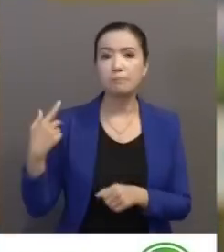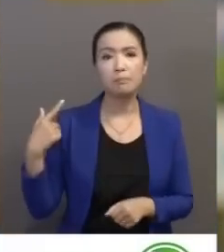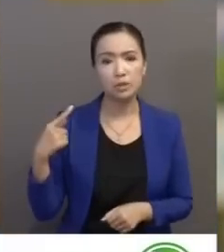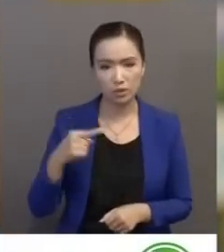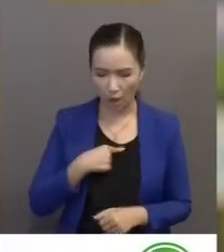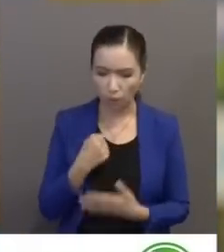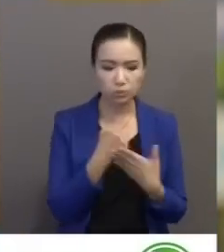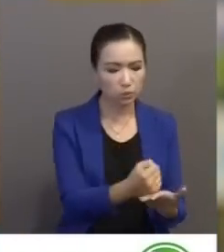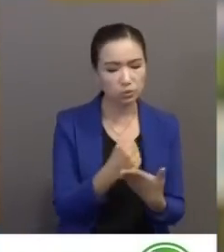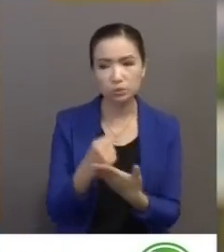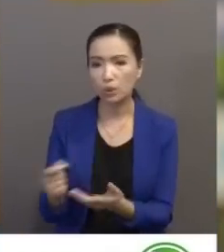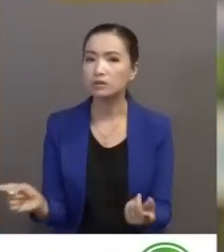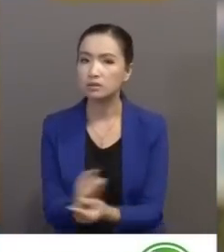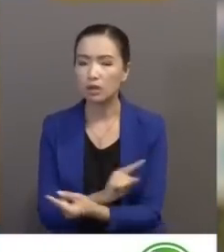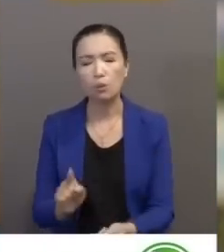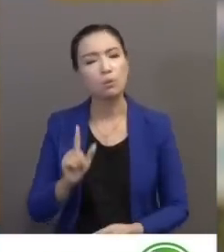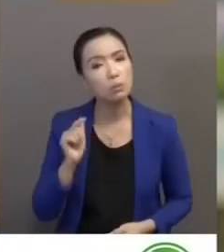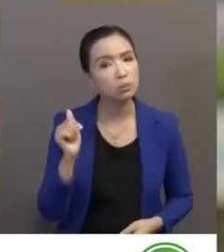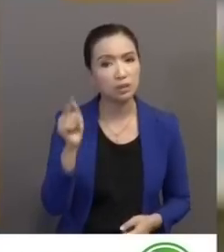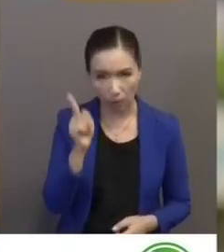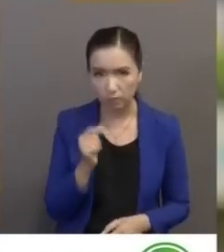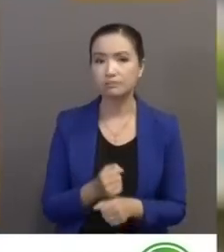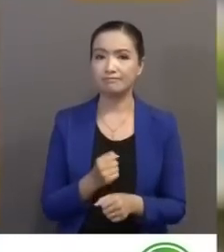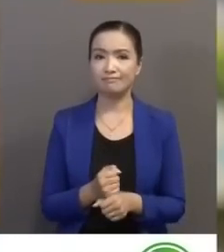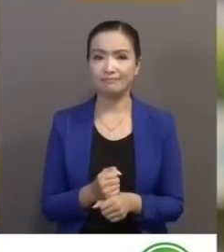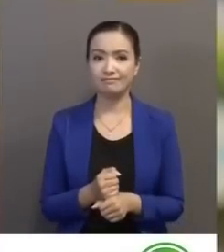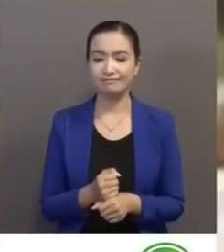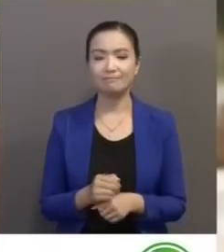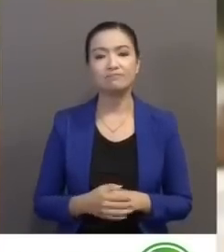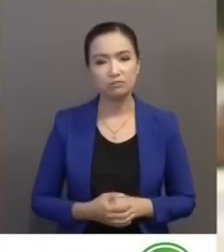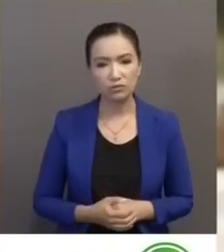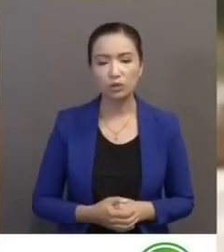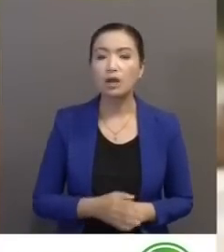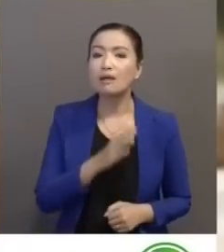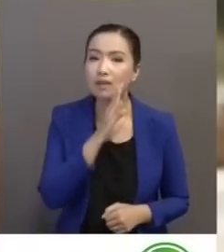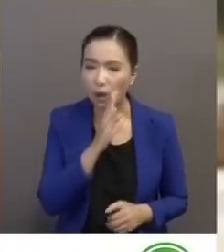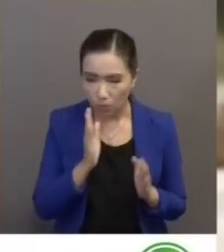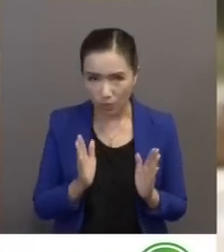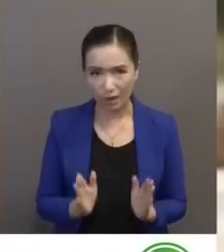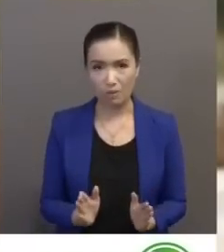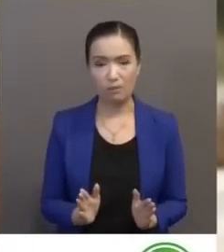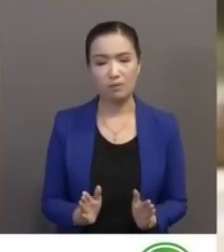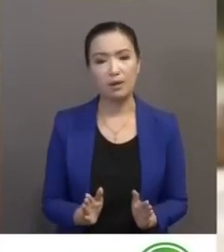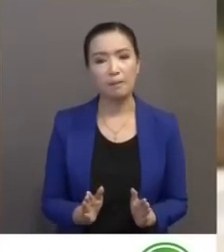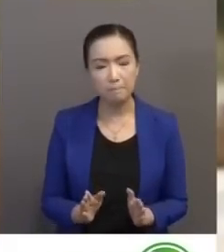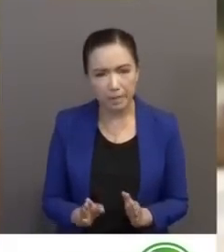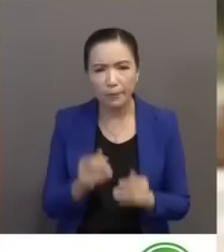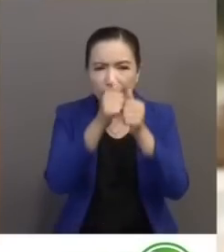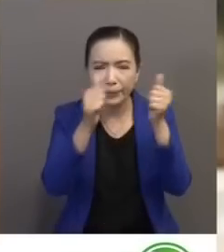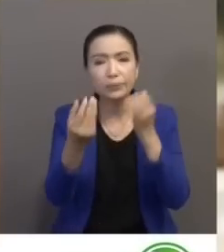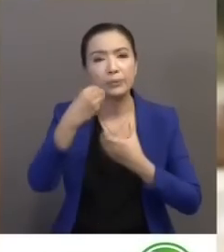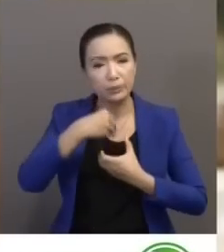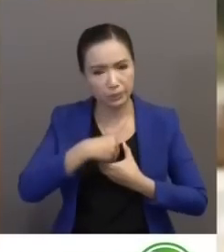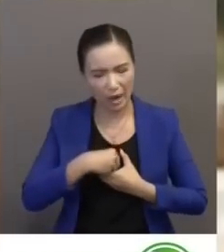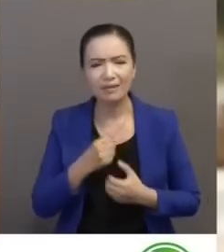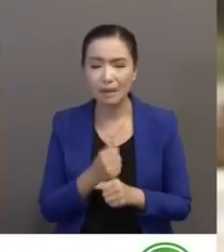น์ได้ช่วยเหลือสังคมถือว่าเป็นสิ่งที่ควรทำ ถ้าคนเรามีบารมีควรทำได้แล้วไม่